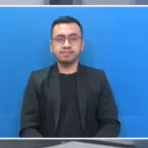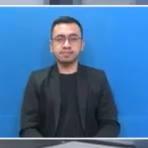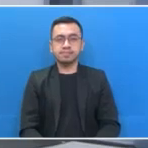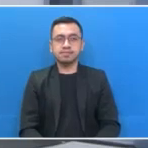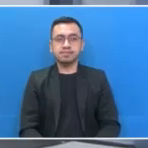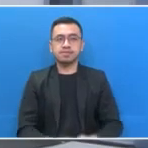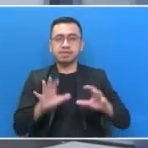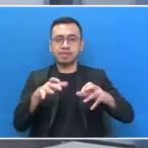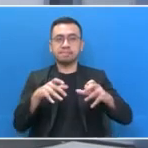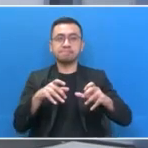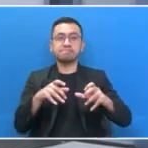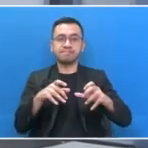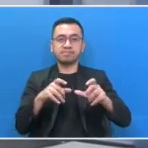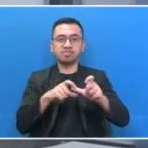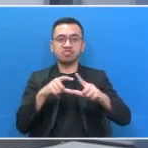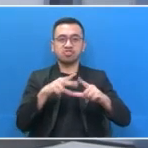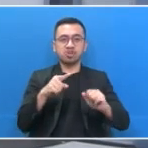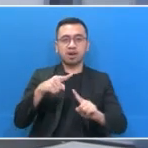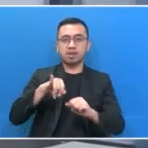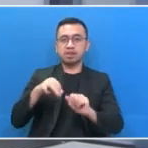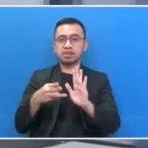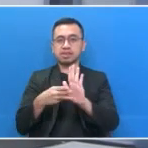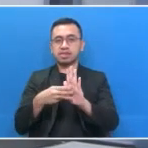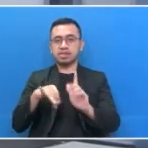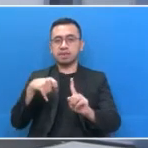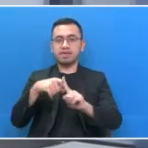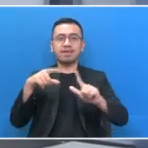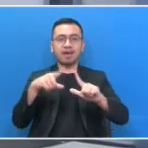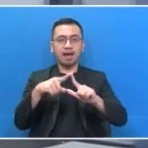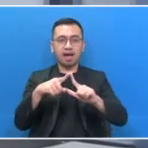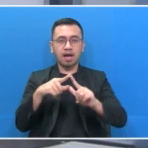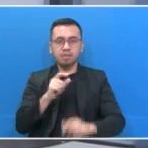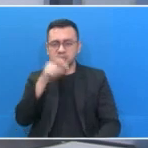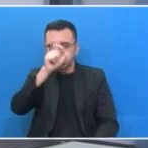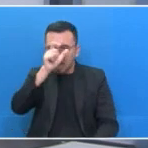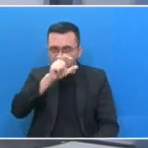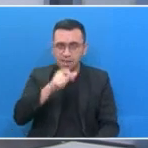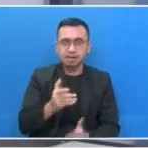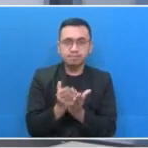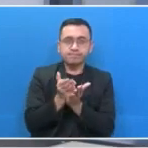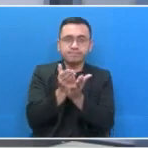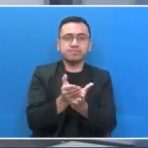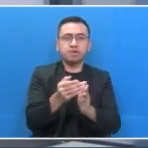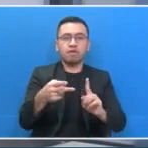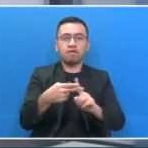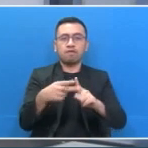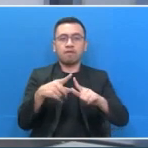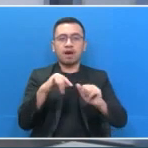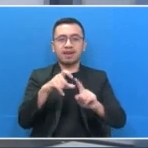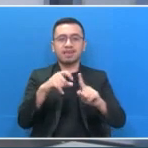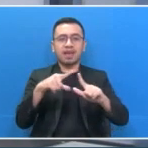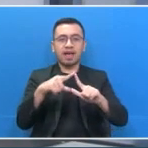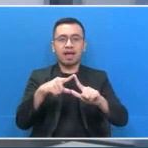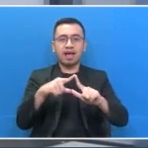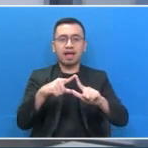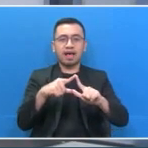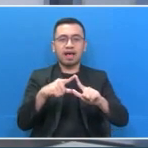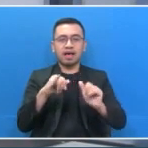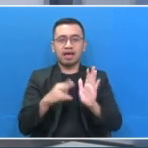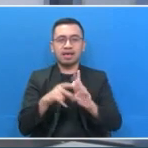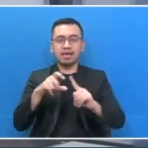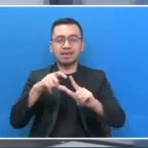Tim gabungan SAR Timika melakukan pencarian terhadap KM Farida Indah yang dilaporkan hilang kontak dalam perjalanan dari